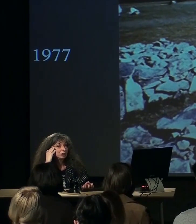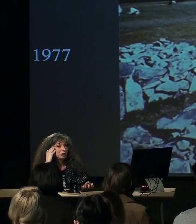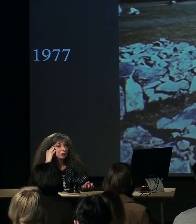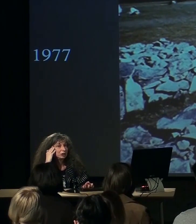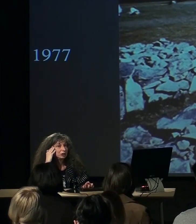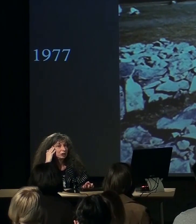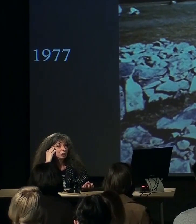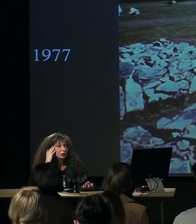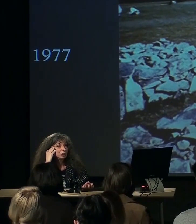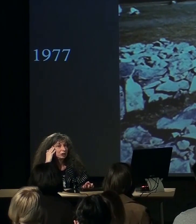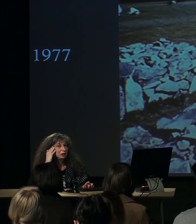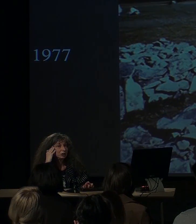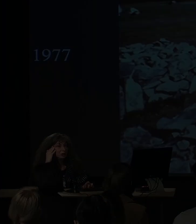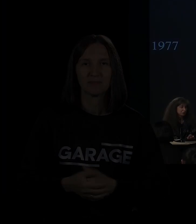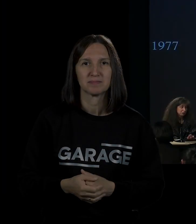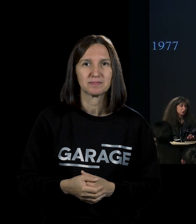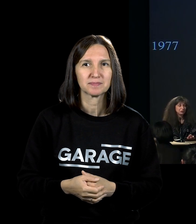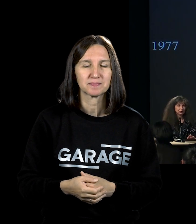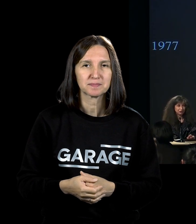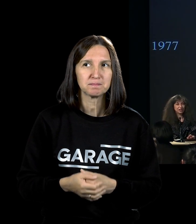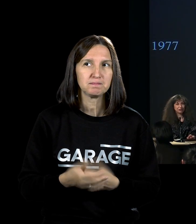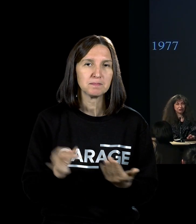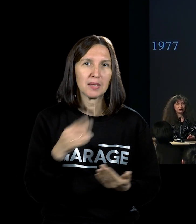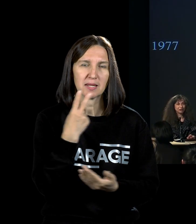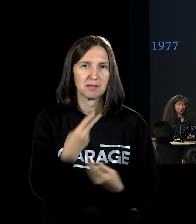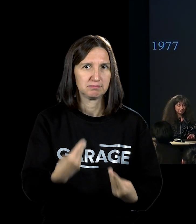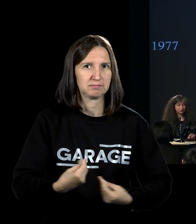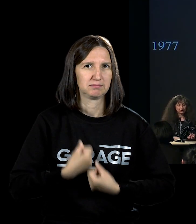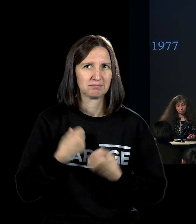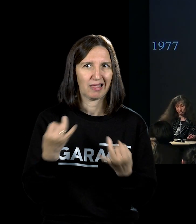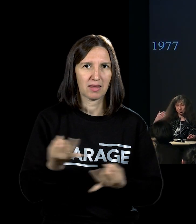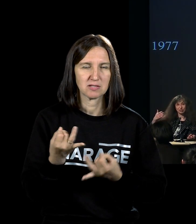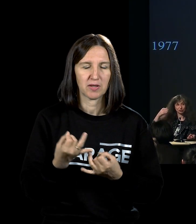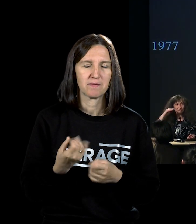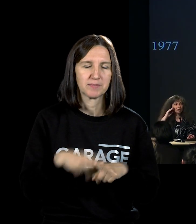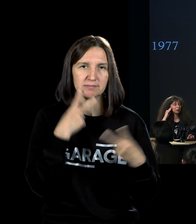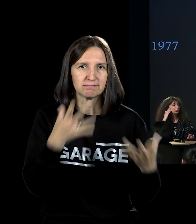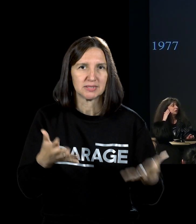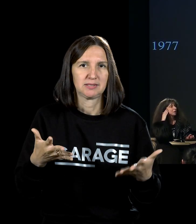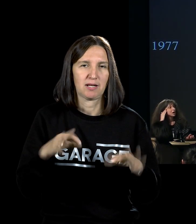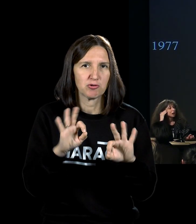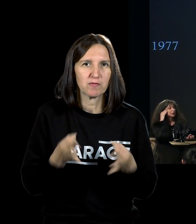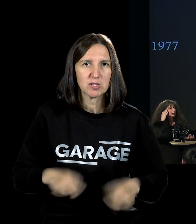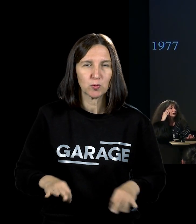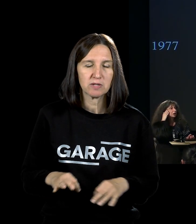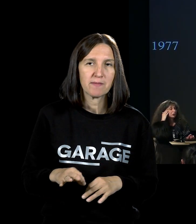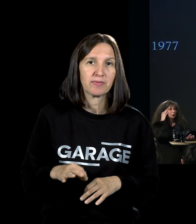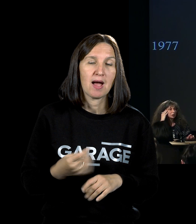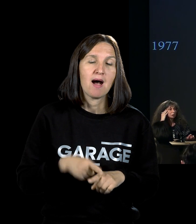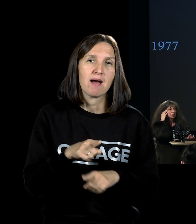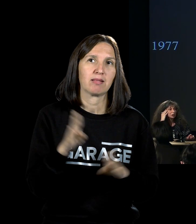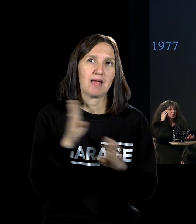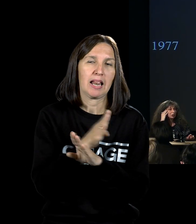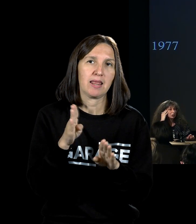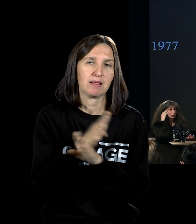скрепленных между собой серых неровных камней. При этом очень действенного, да, очень зрелищного искусства. Это ленд-артный